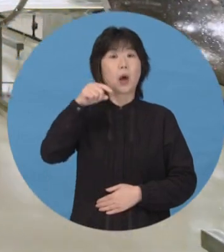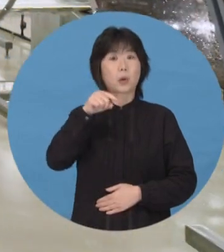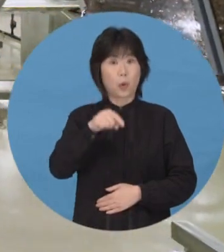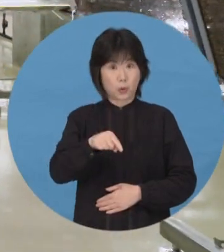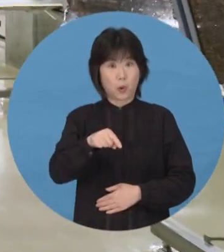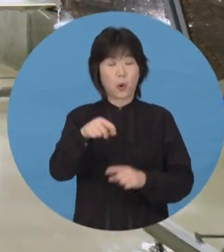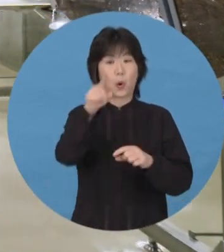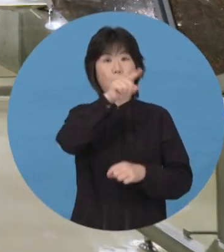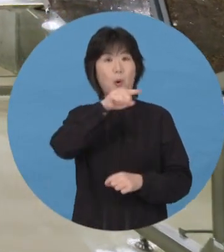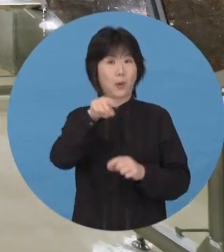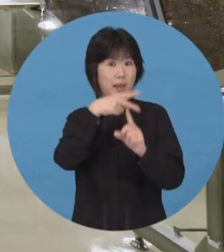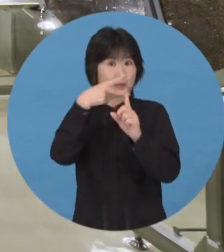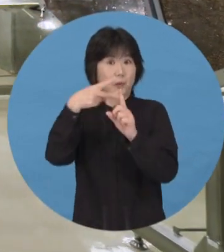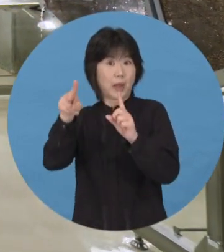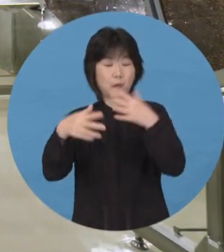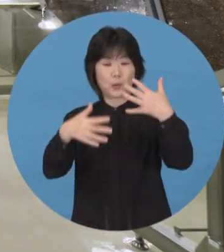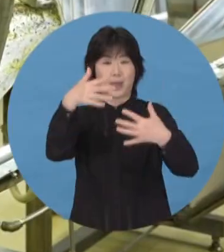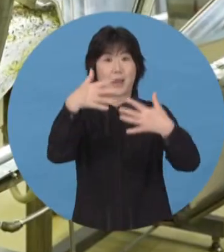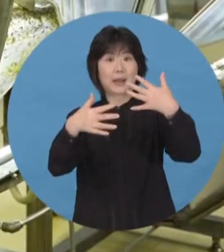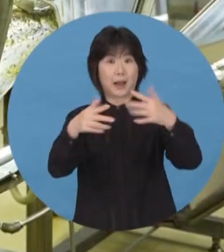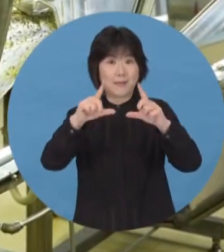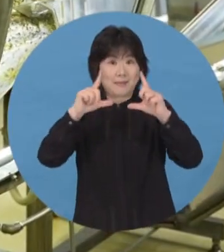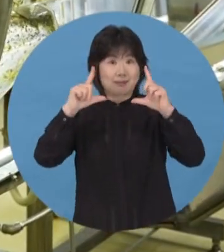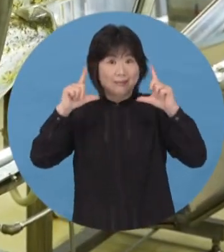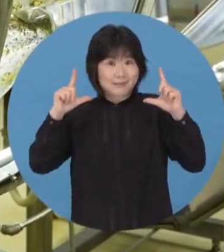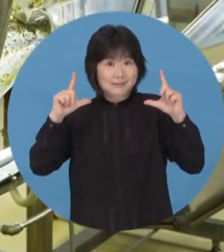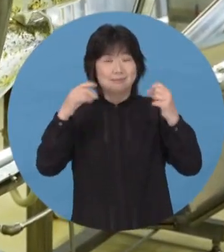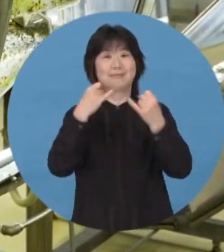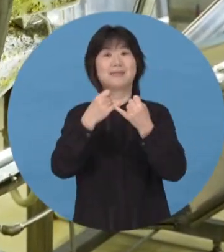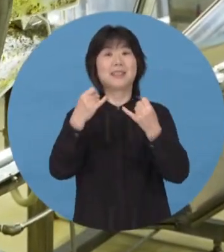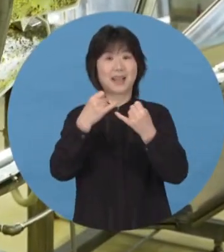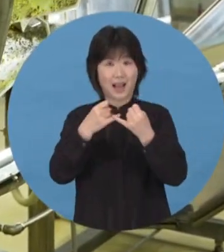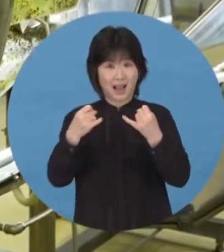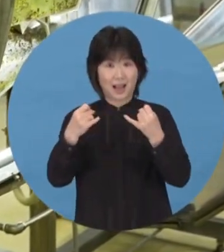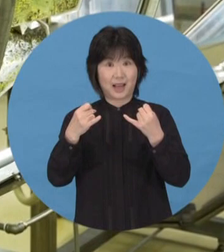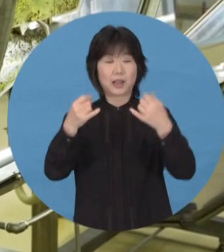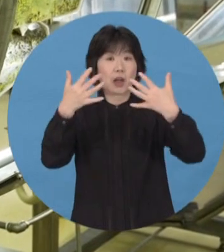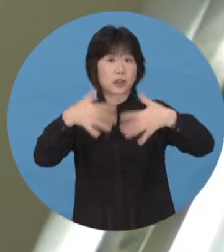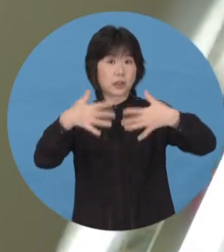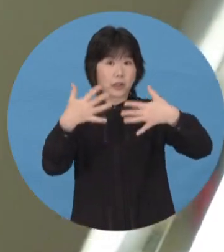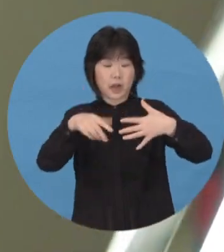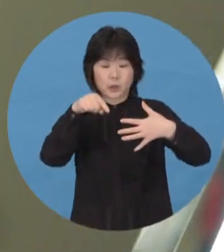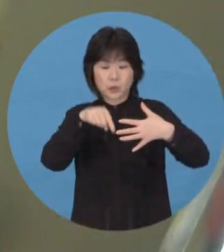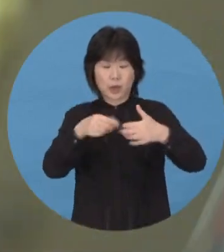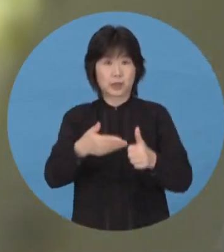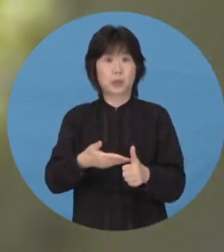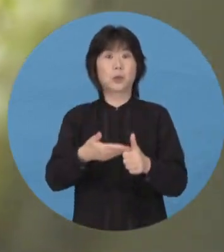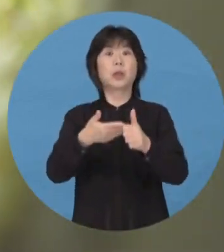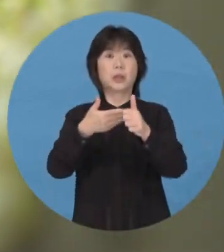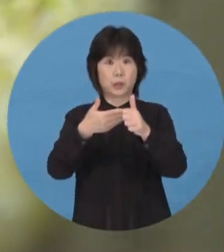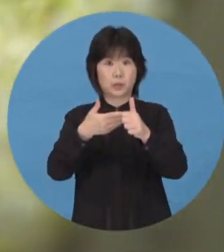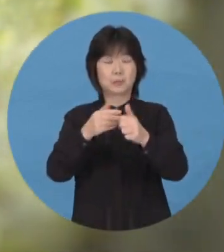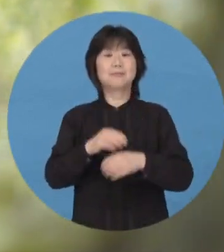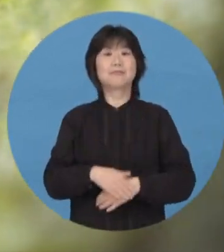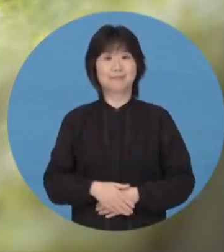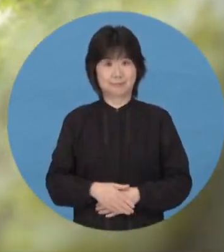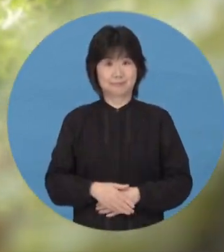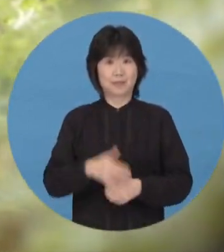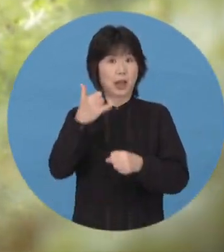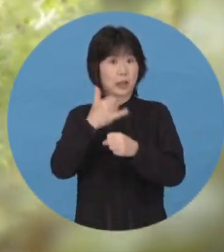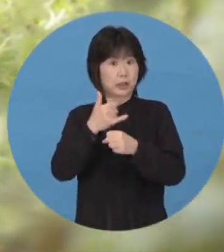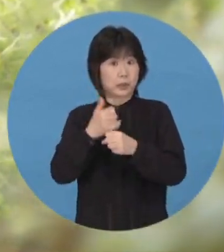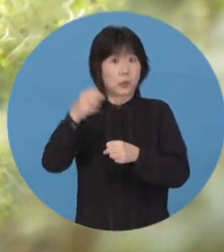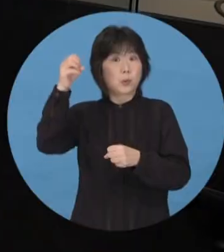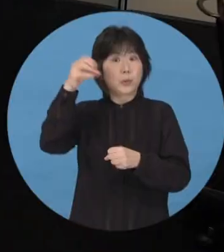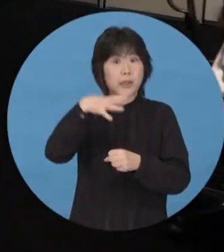映画の中に入り込んだ感じがします。まさかのこの機械の中で。 完全に人工光のみで緑化を